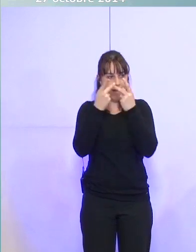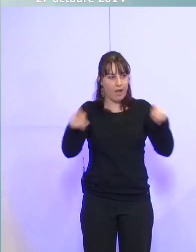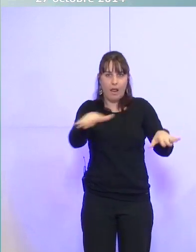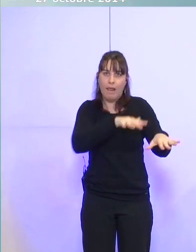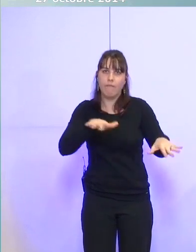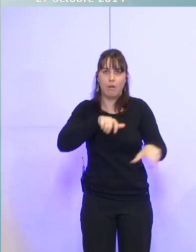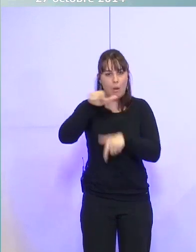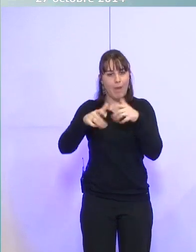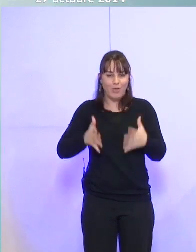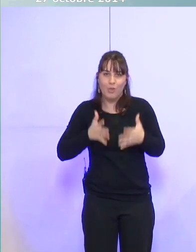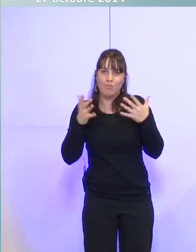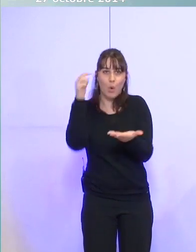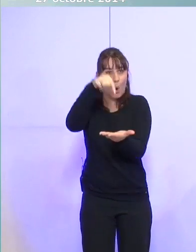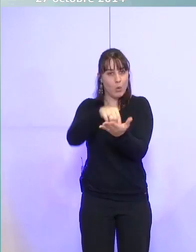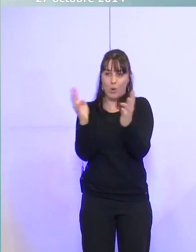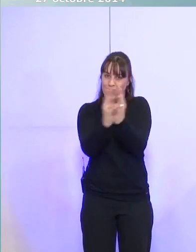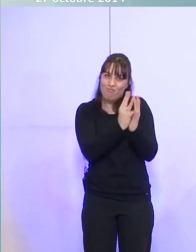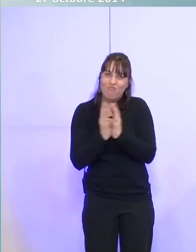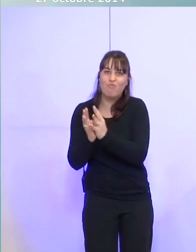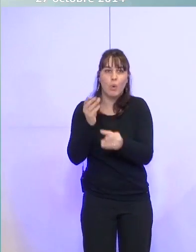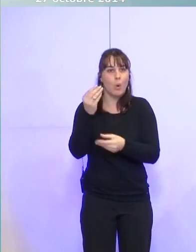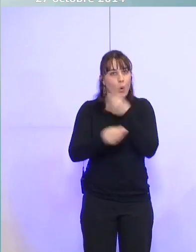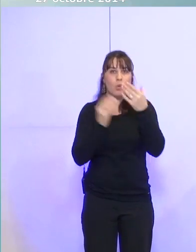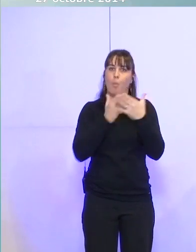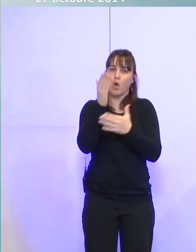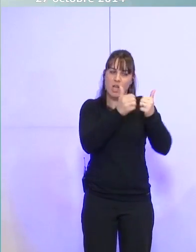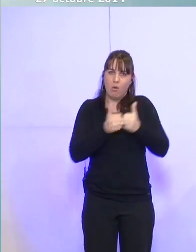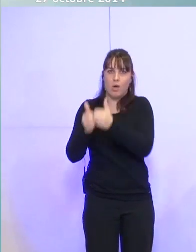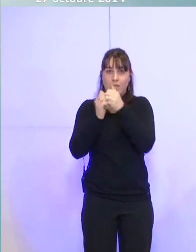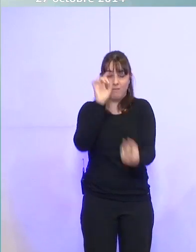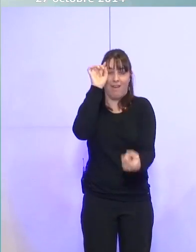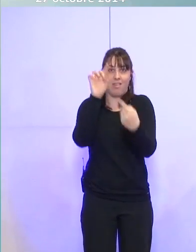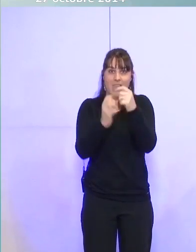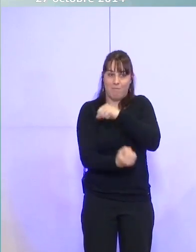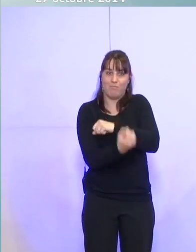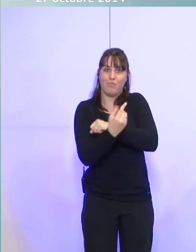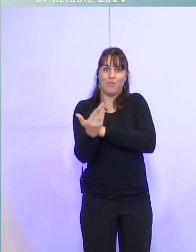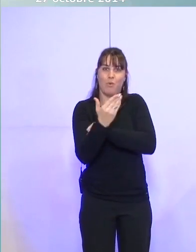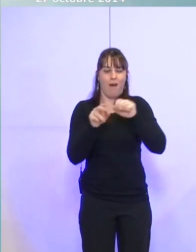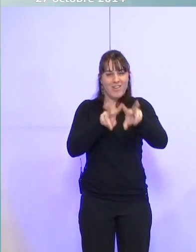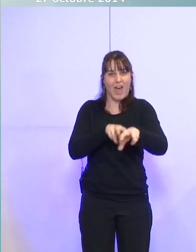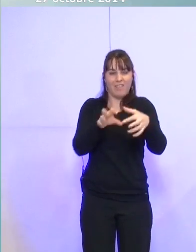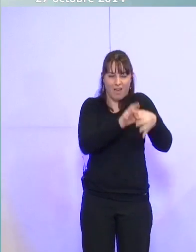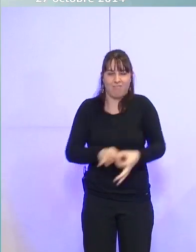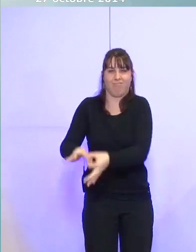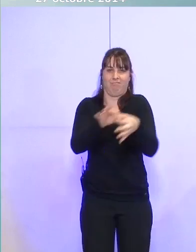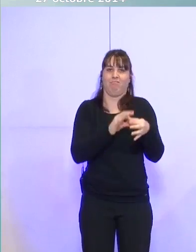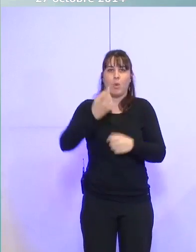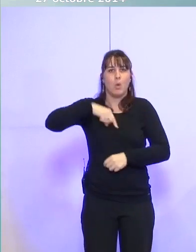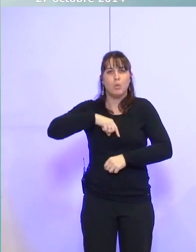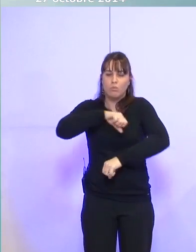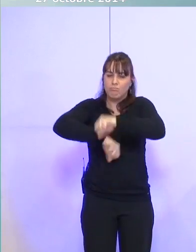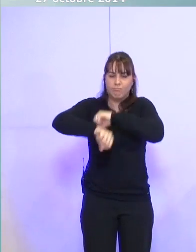des lieux de rencontre, de construction de projets collectifs autour du jardin. La démarche que nous proposons est